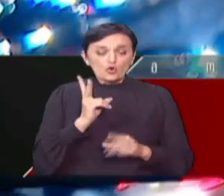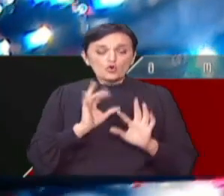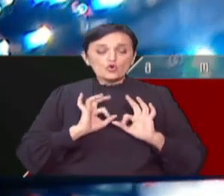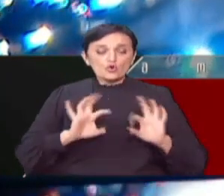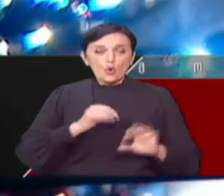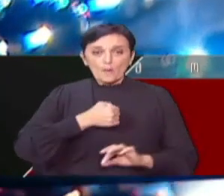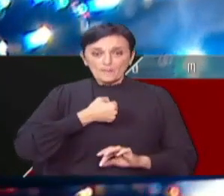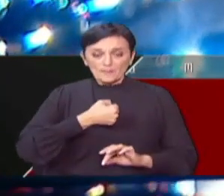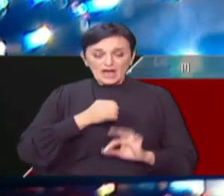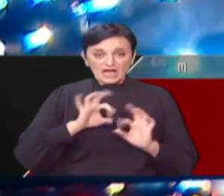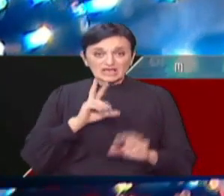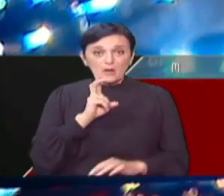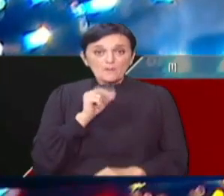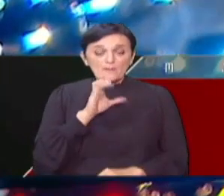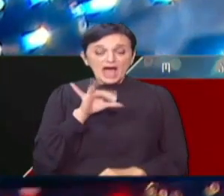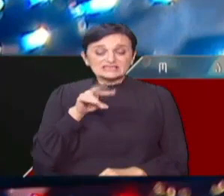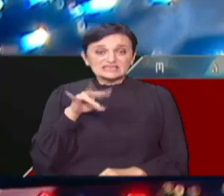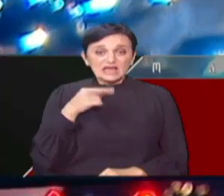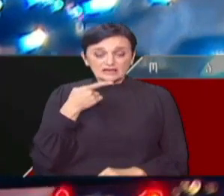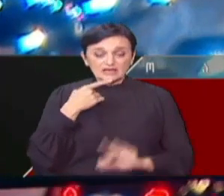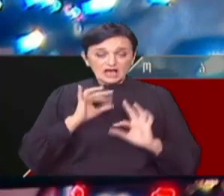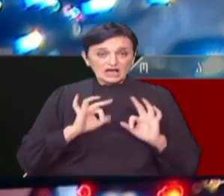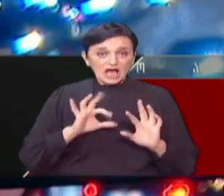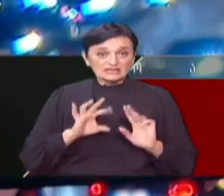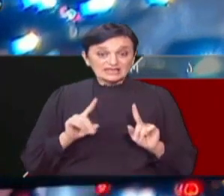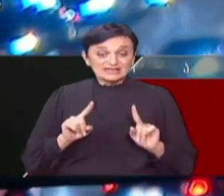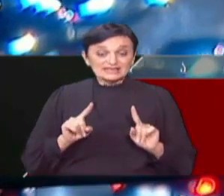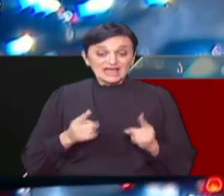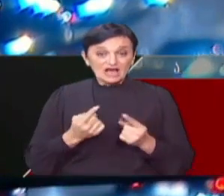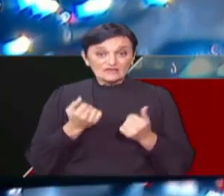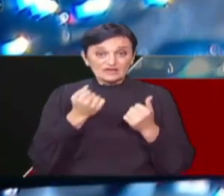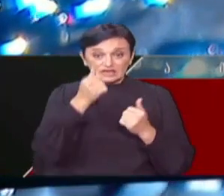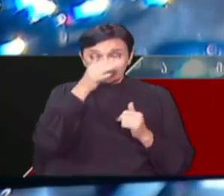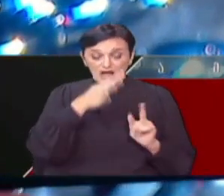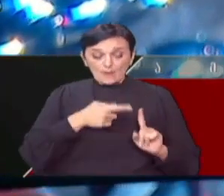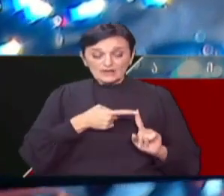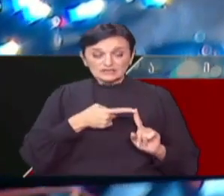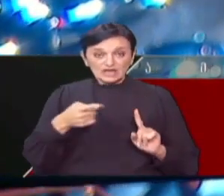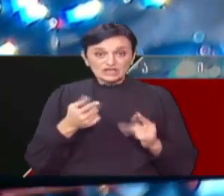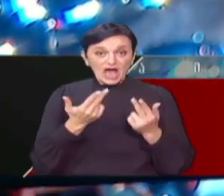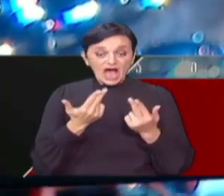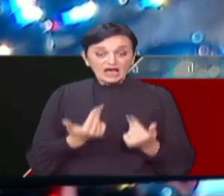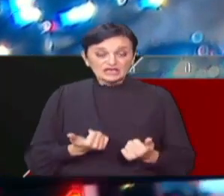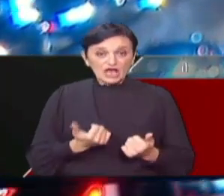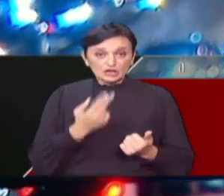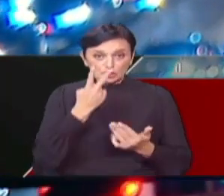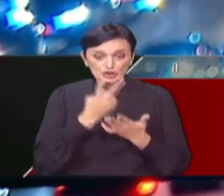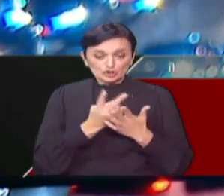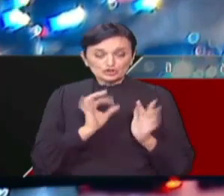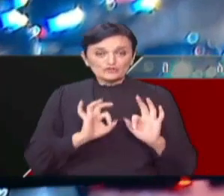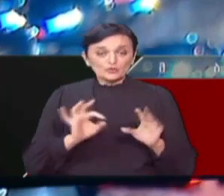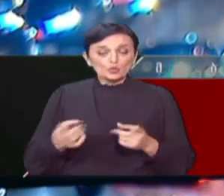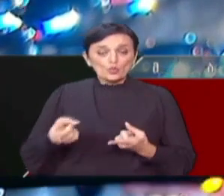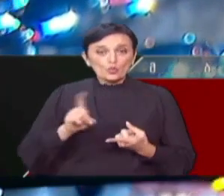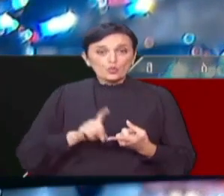mediastan gaaketes, rogorc Beka Basilaiam ganetsxada, dakavebidan randomime tvis shemdeg aghiarebiti chvenebebi